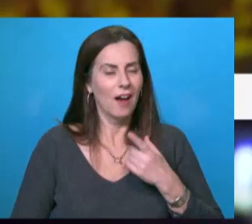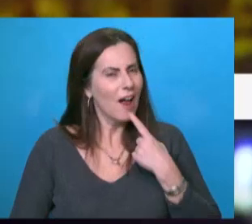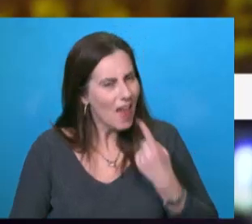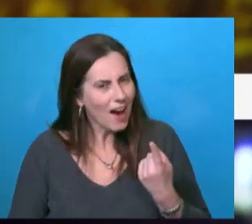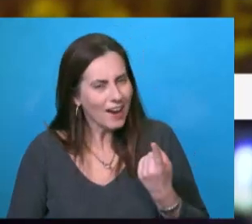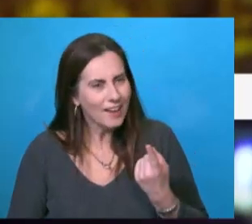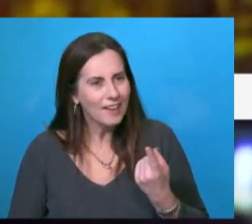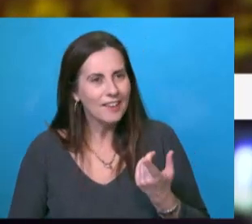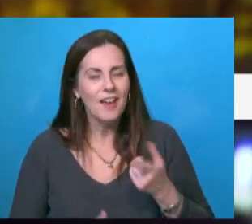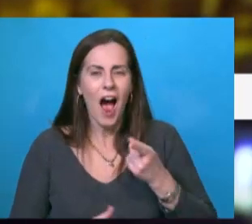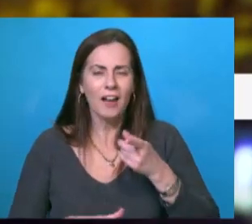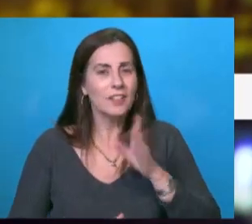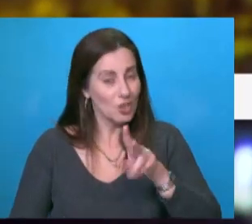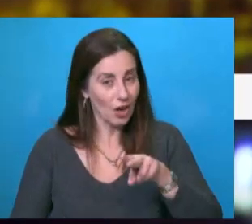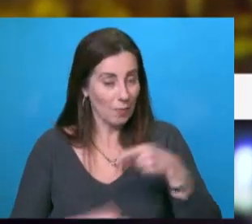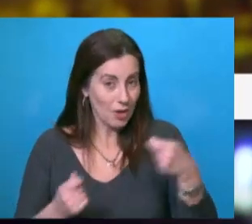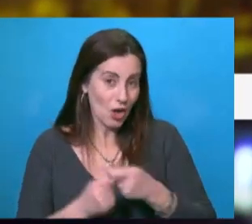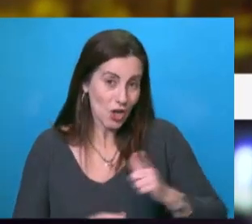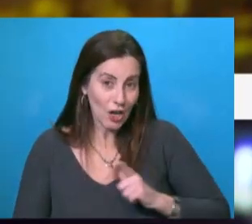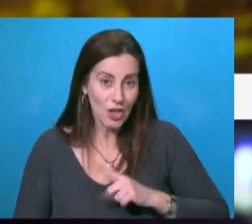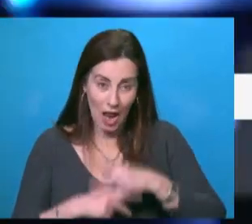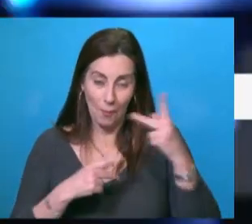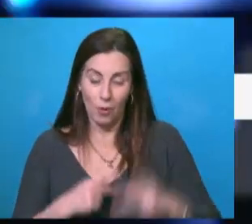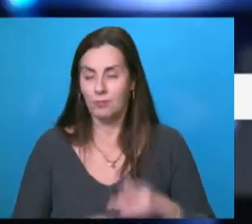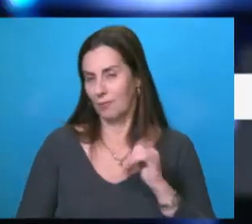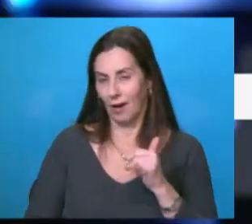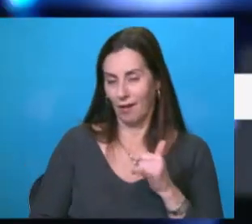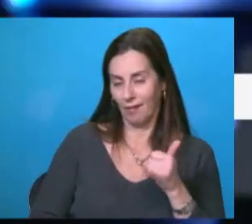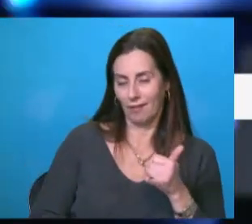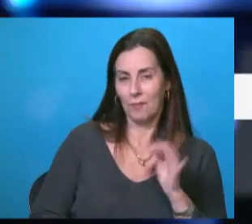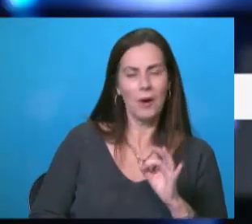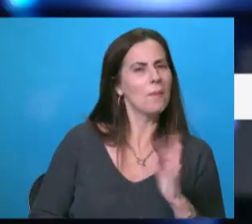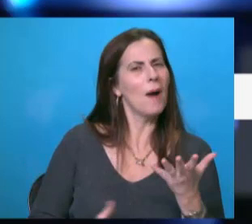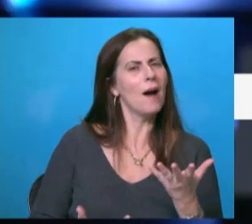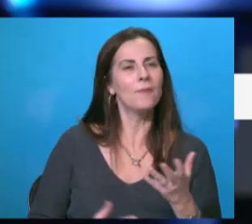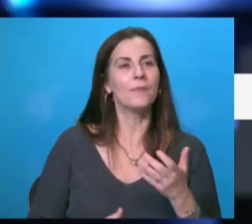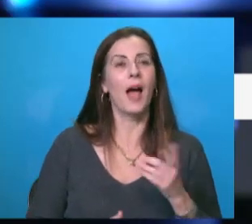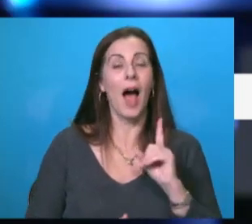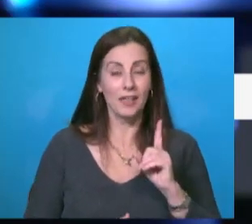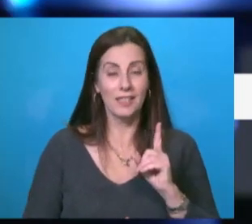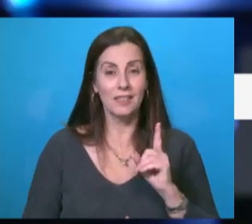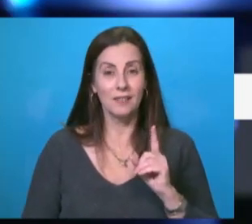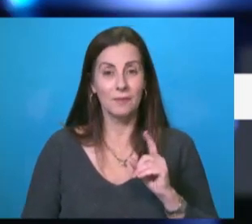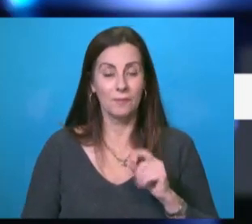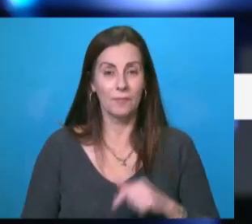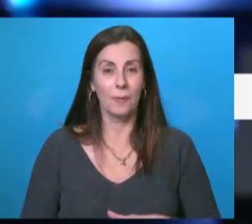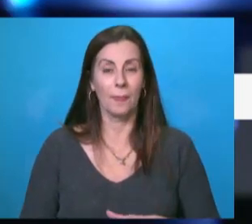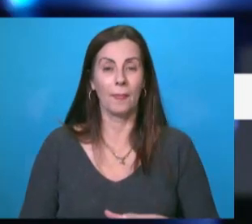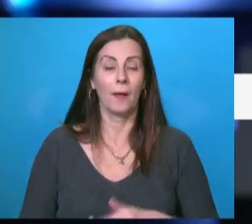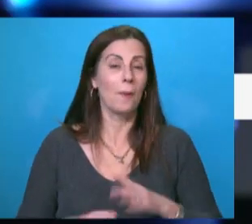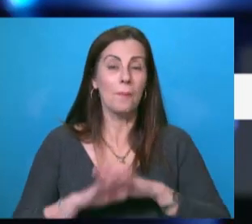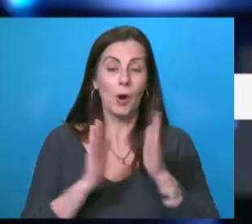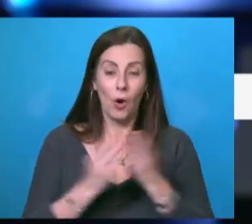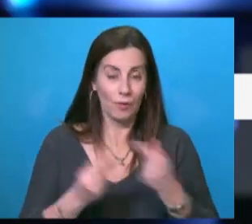מהכובע המקצועי, יש לך גם קשר אישי לפרויקט. לגמרי, לגמרי. ספרי קצת באמת על המעורבות האישית. אז בכלל, בכל הדברים שאני עושה,